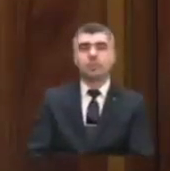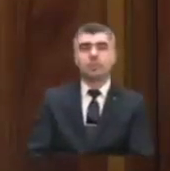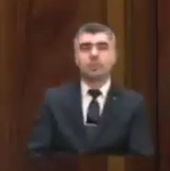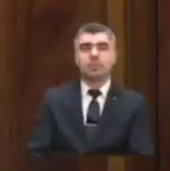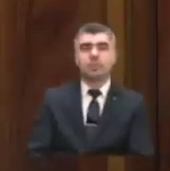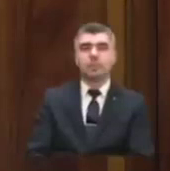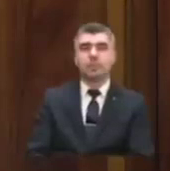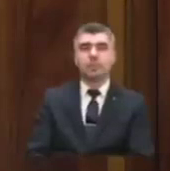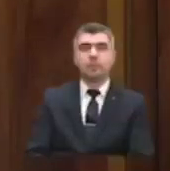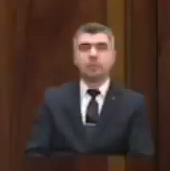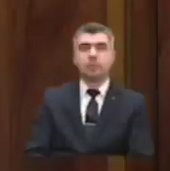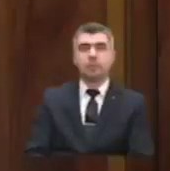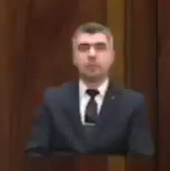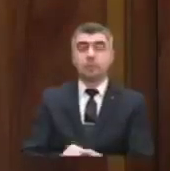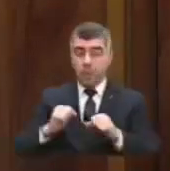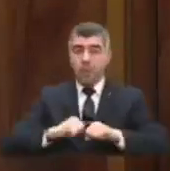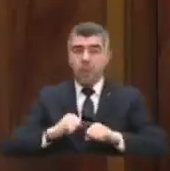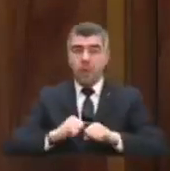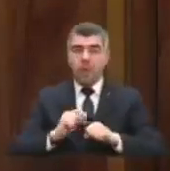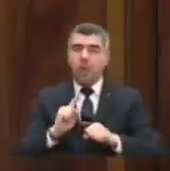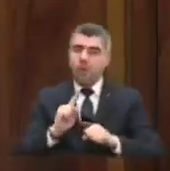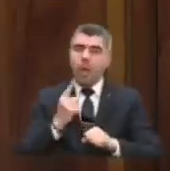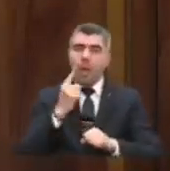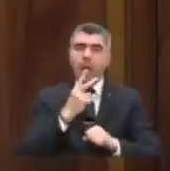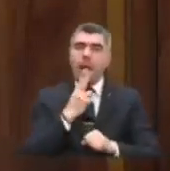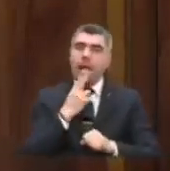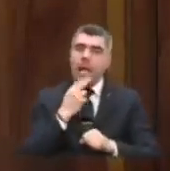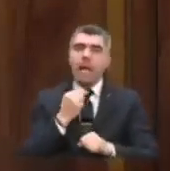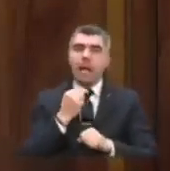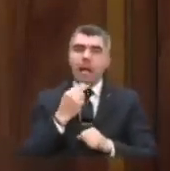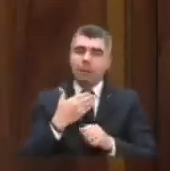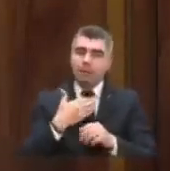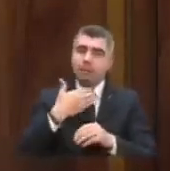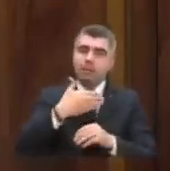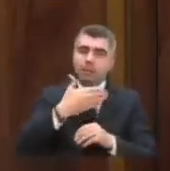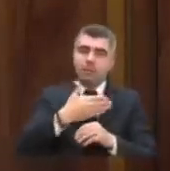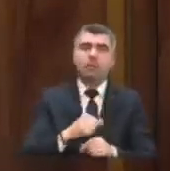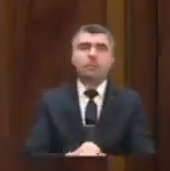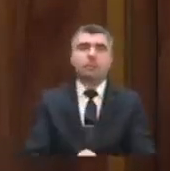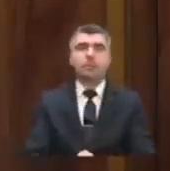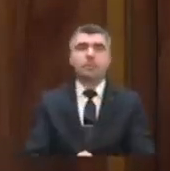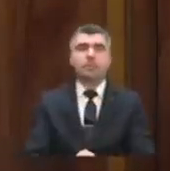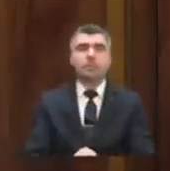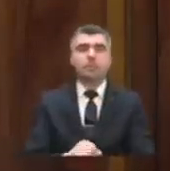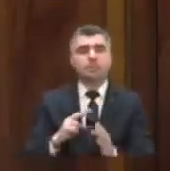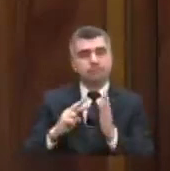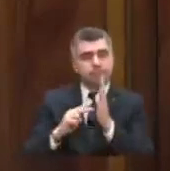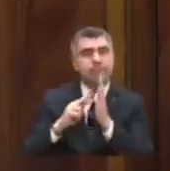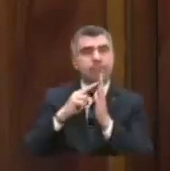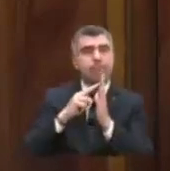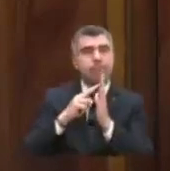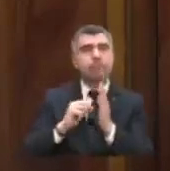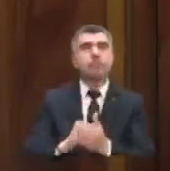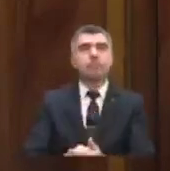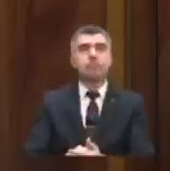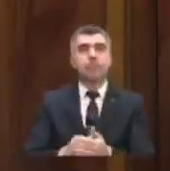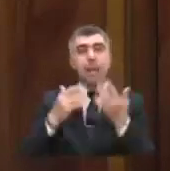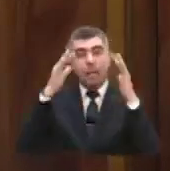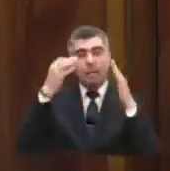يعني هذه بداية إن شاء الله خير، أنه نعملوا من الأولويات ديالنا، يعني